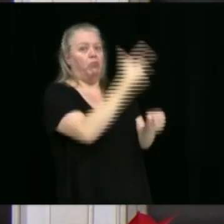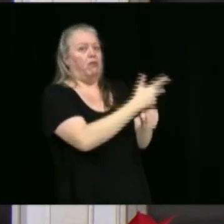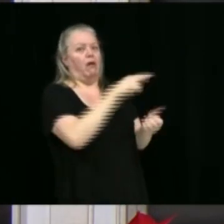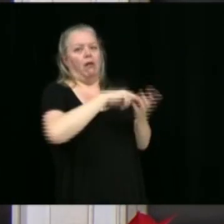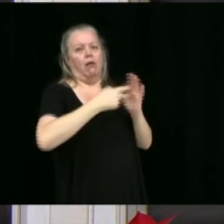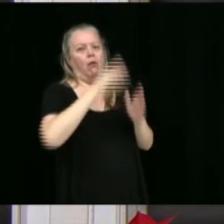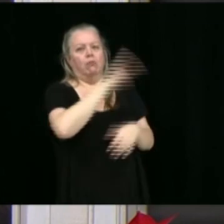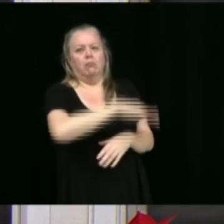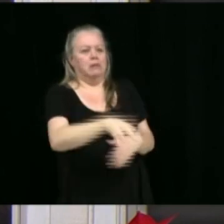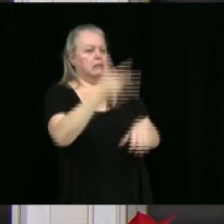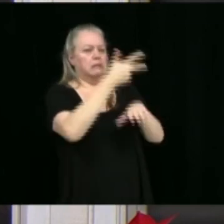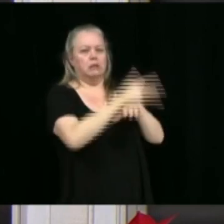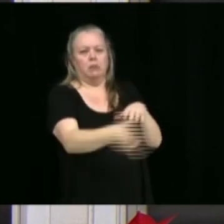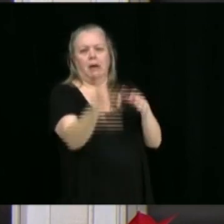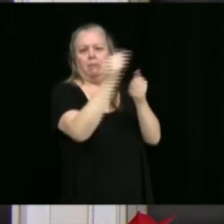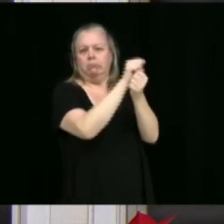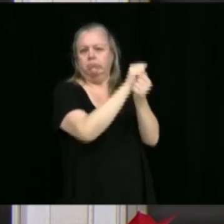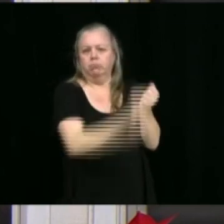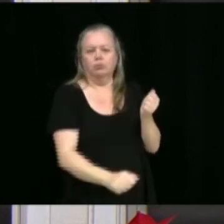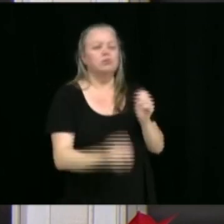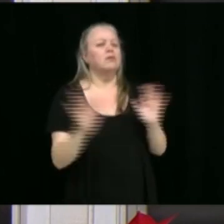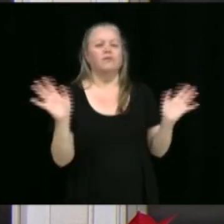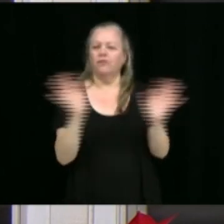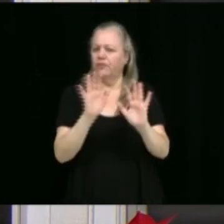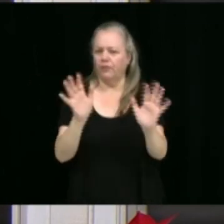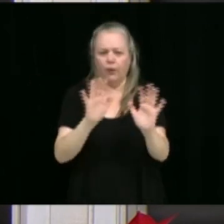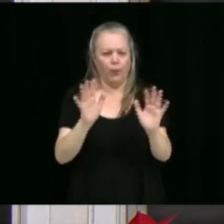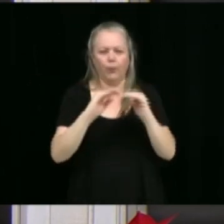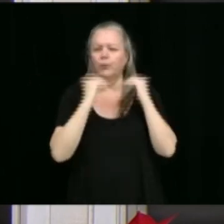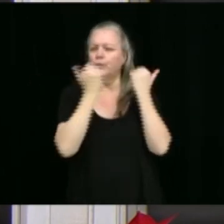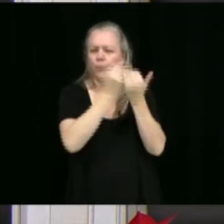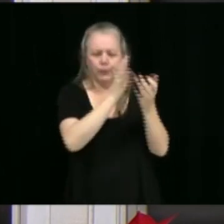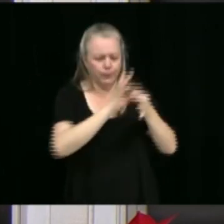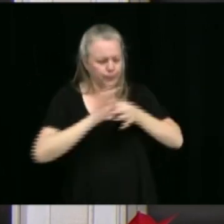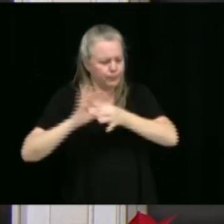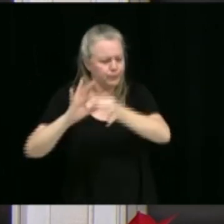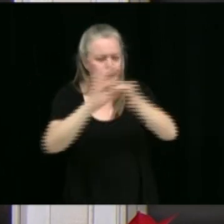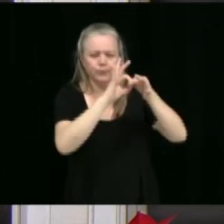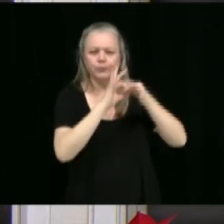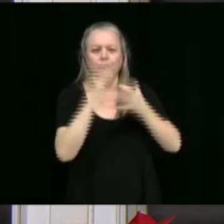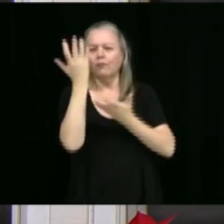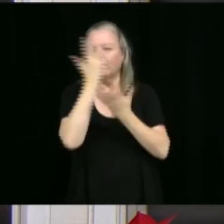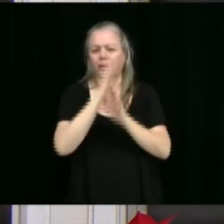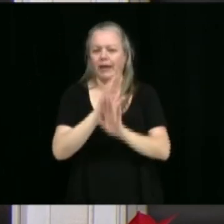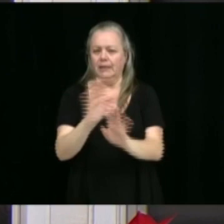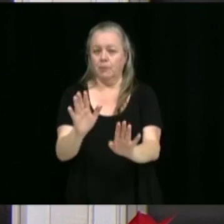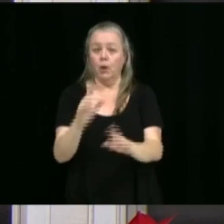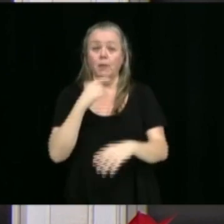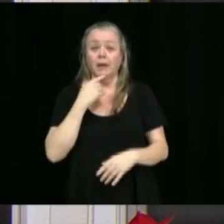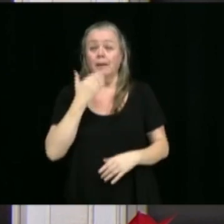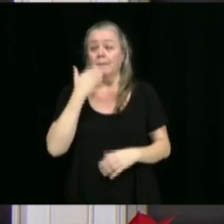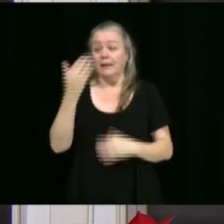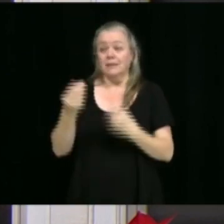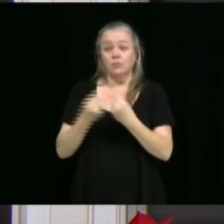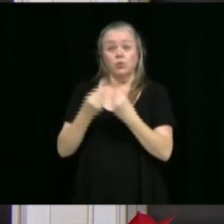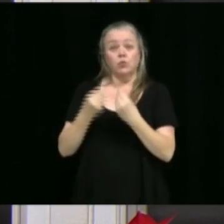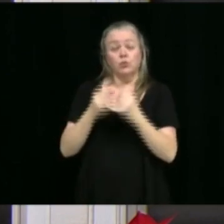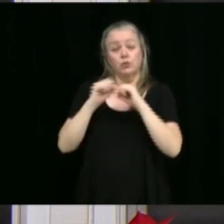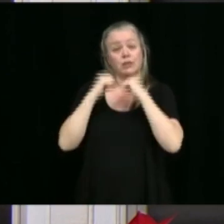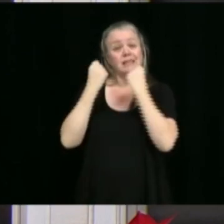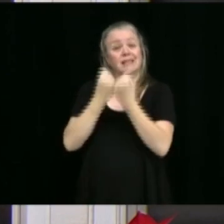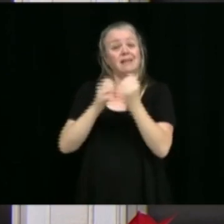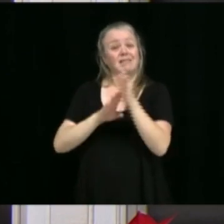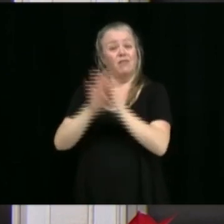stationnement. Bien au contraire, tout va s'arrimer ensemble. Et merci à la Société de développement du centre-ville qui a